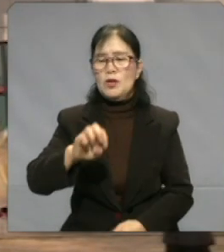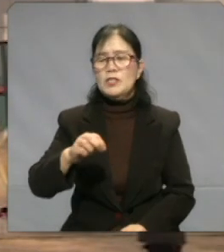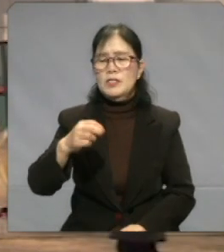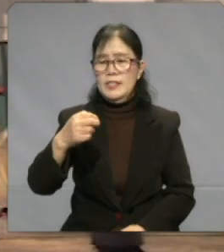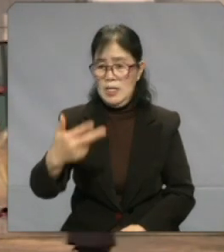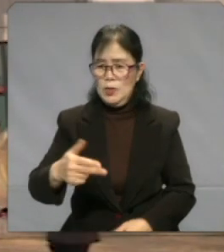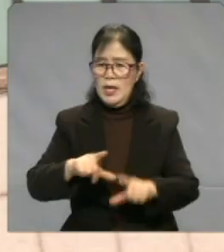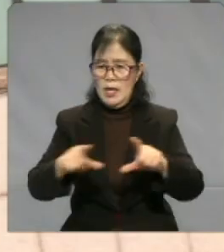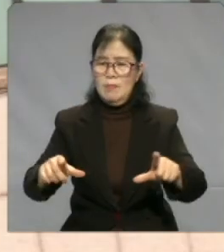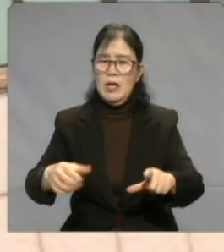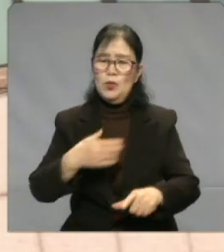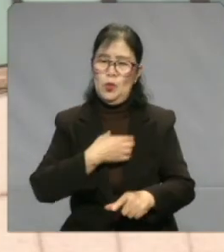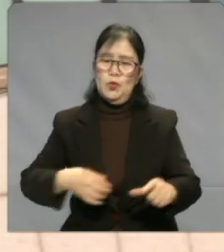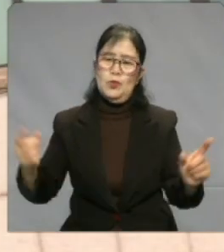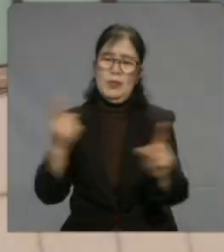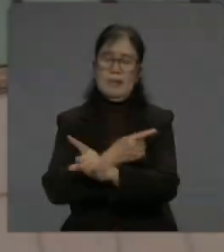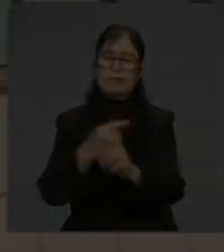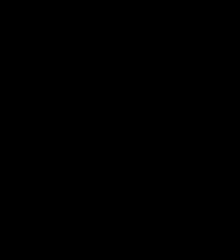일반동